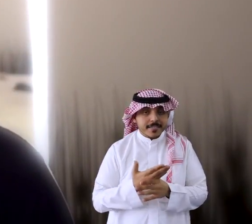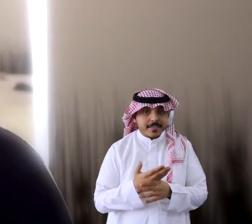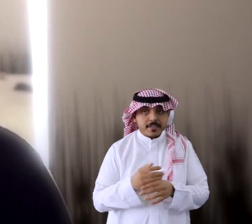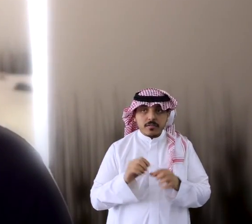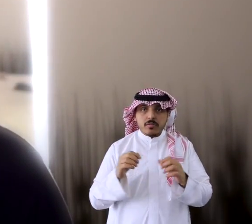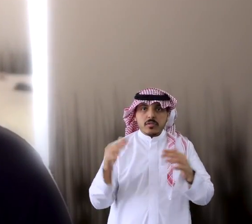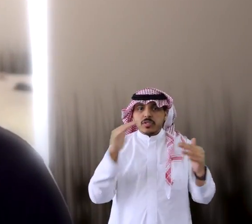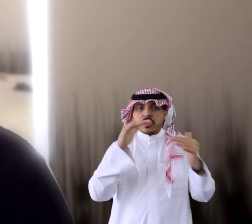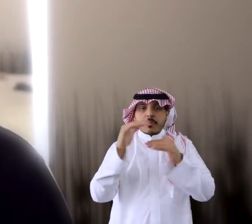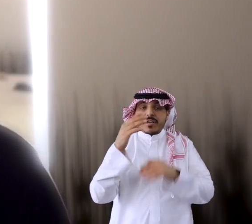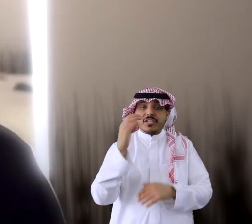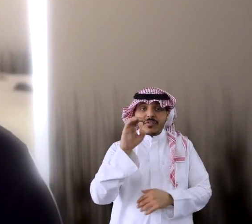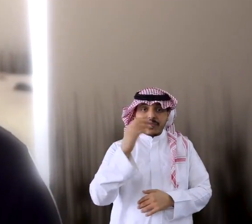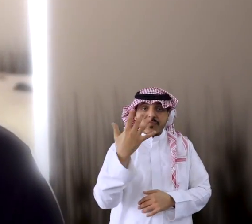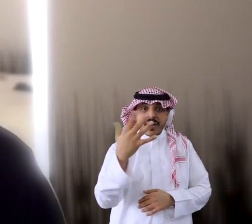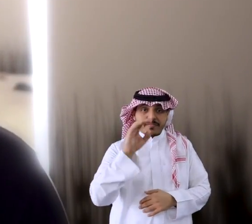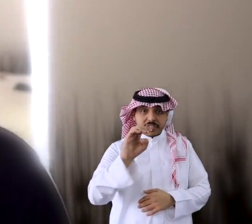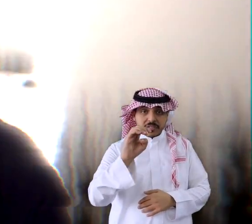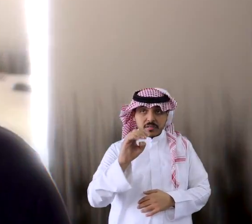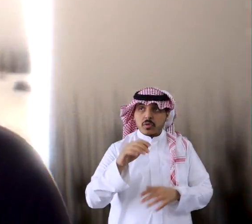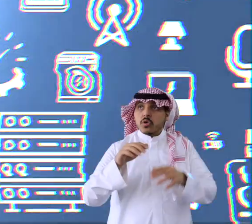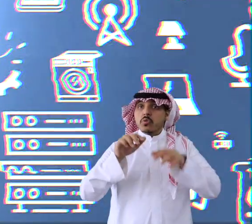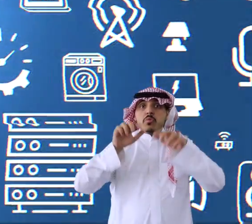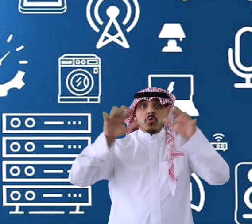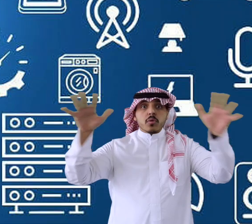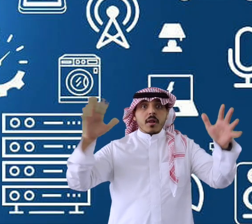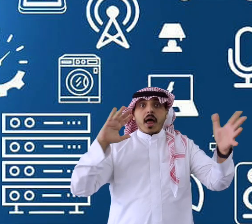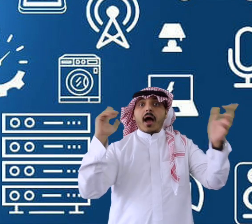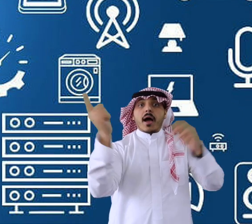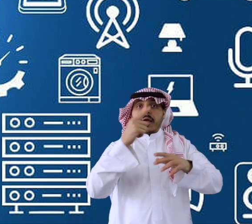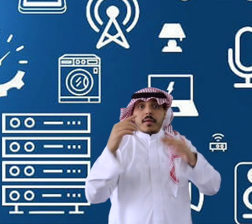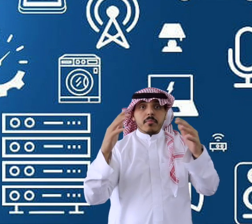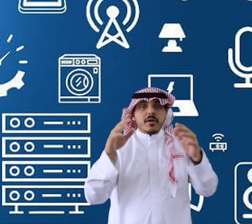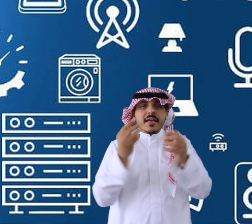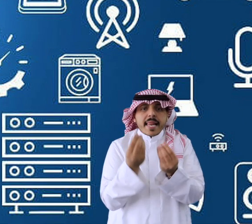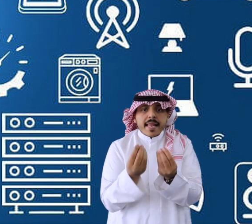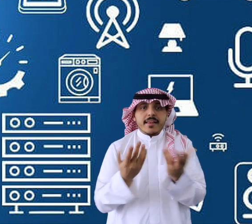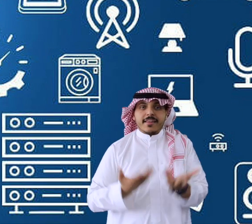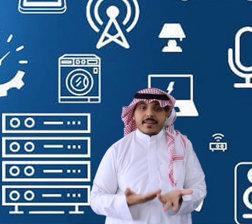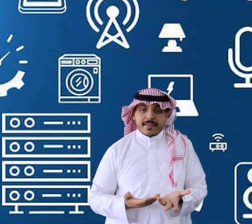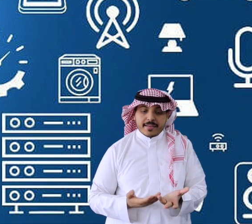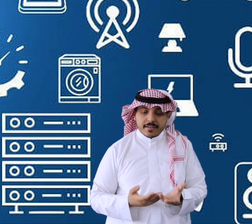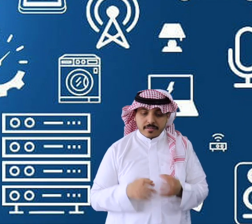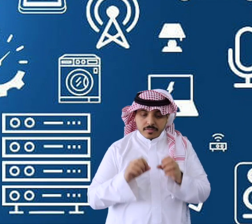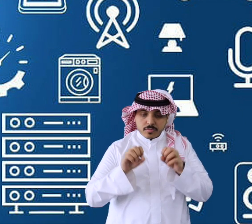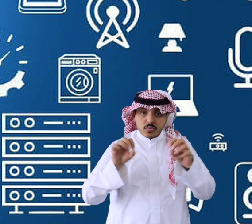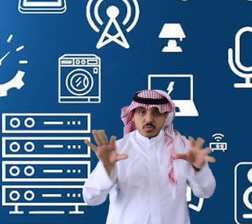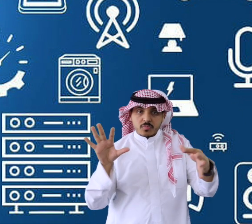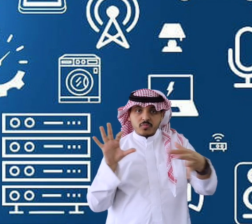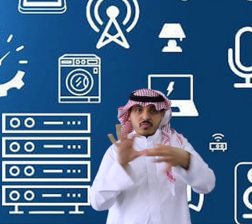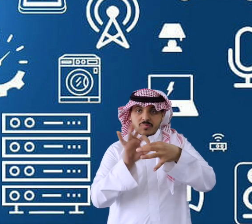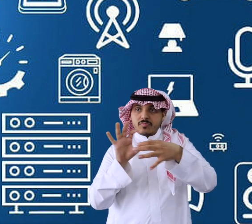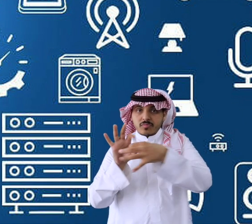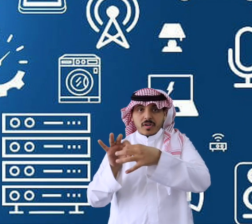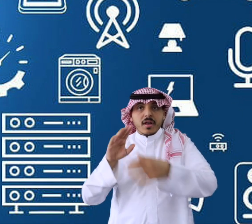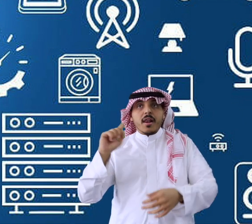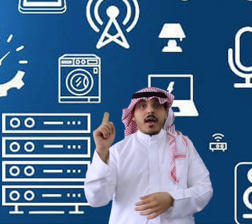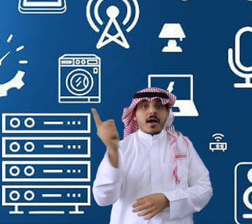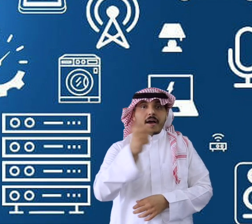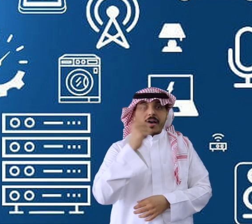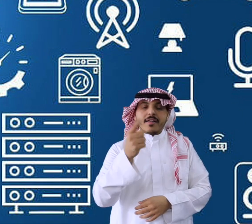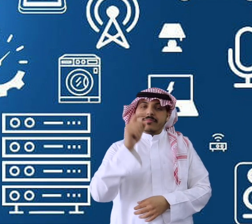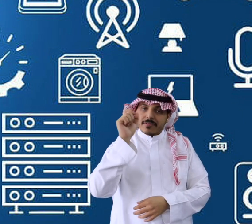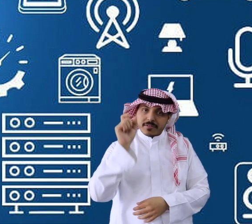خدمة 5G ما هو كبير, ولما نعرف أنه في خدمات تحطها في جوالك وما تكون هذه الخدمات منتشرة أو متوفرة في كل